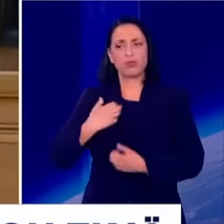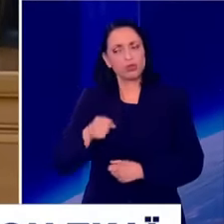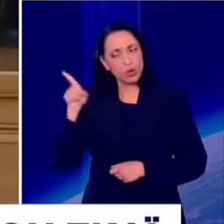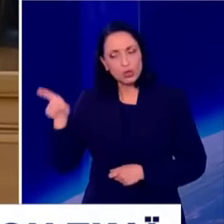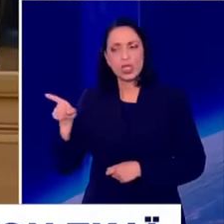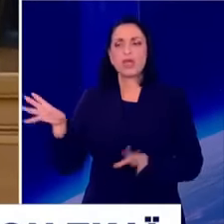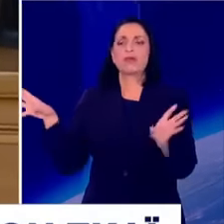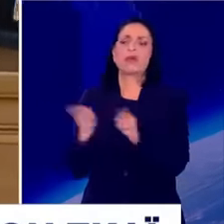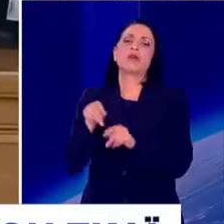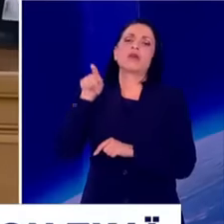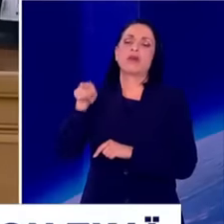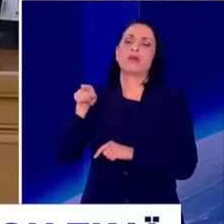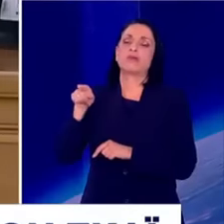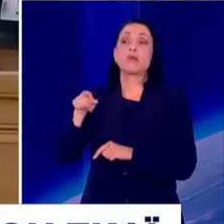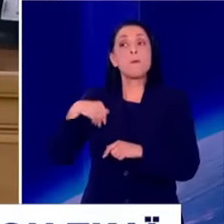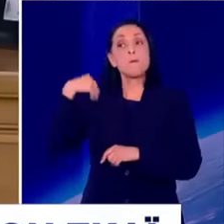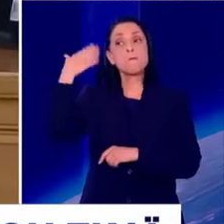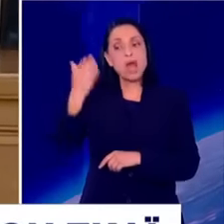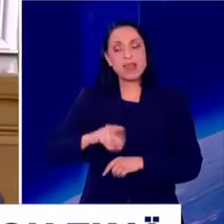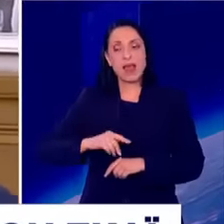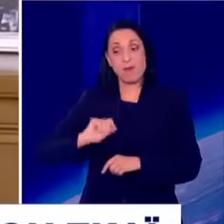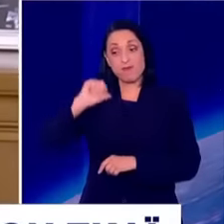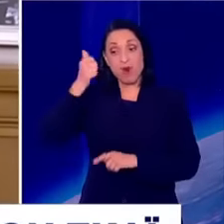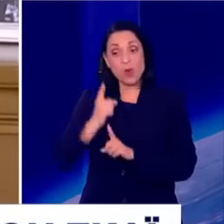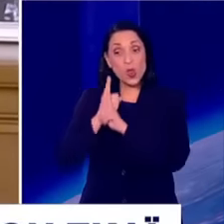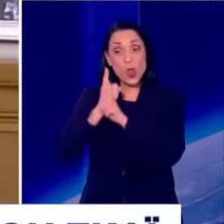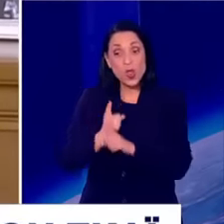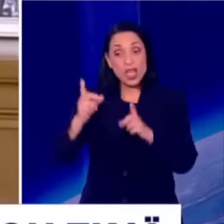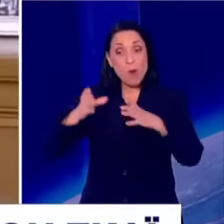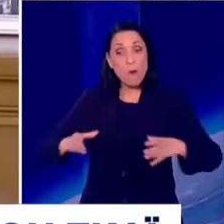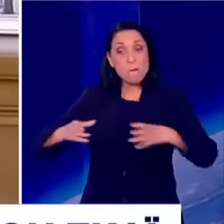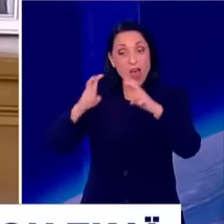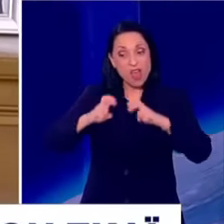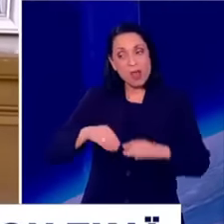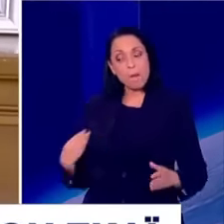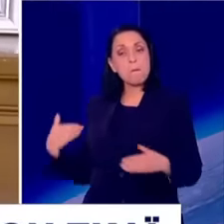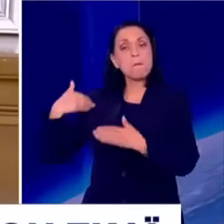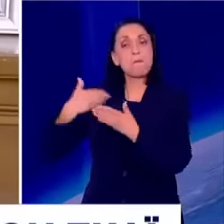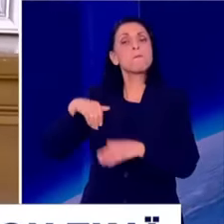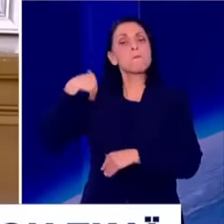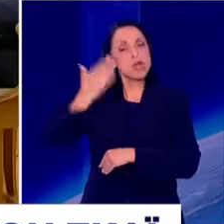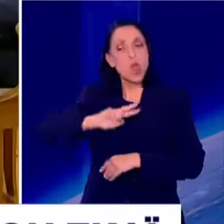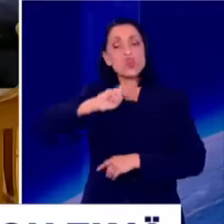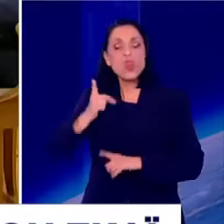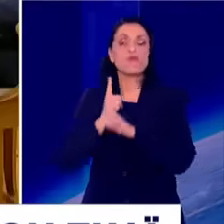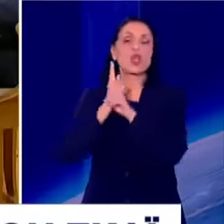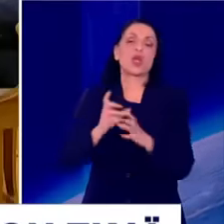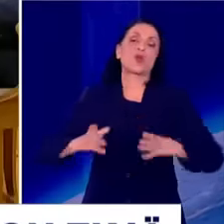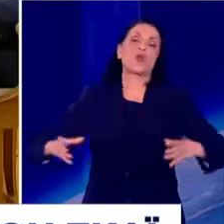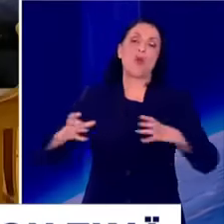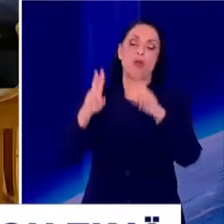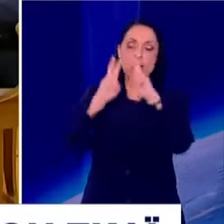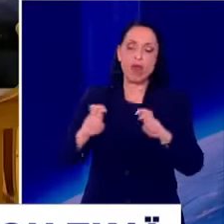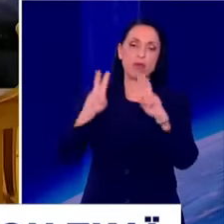οι οποίοι μπήκαν και δεύτεροι για να επιβεβαιώσουν αυτά τα οποία είπε ο πρώτος πραγματογνώμονας για το περιστατικό αυτό.